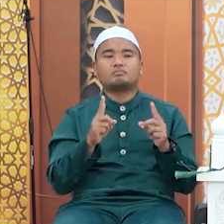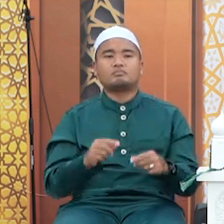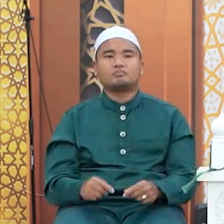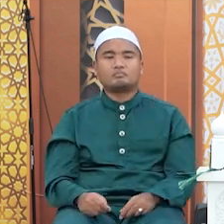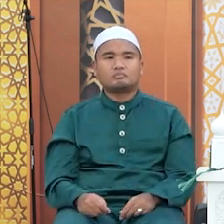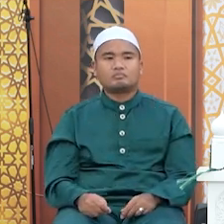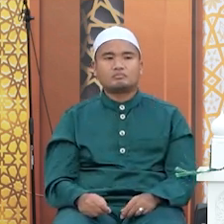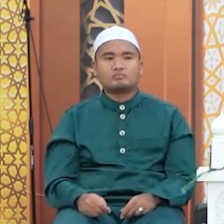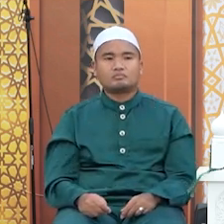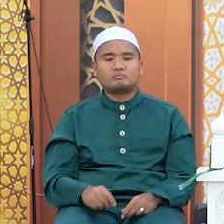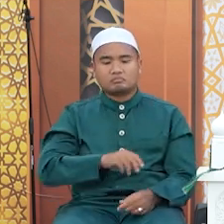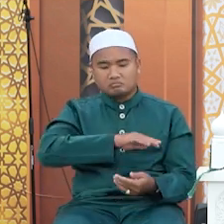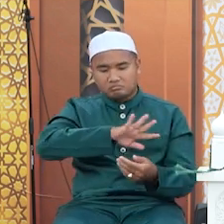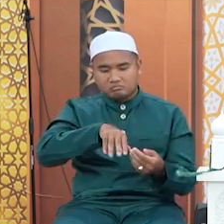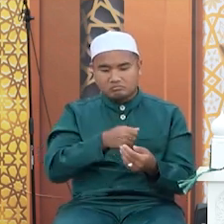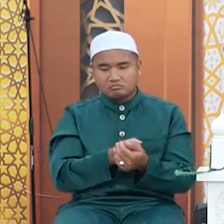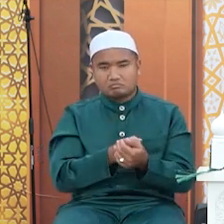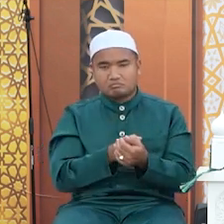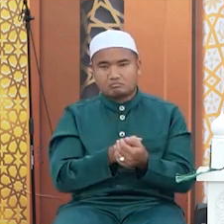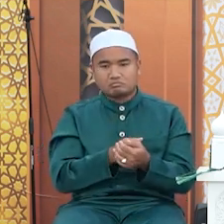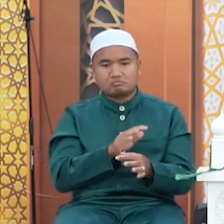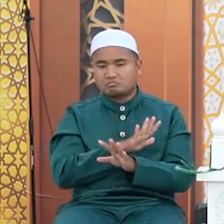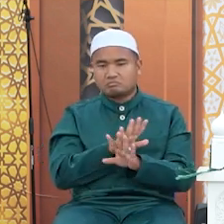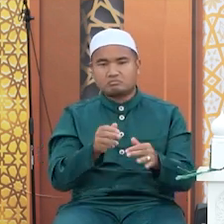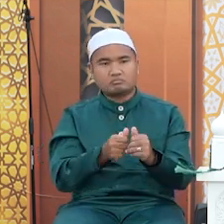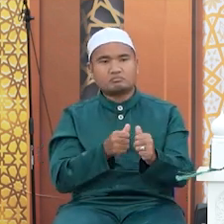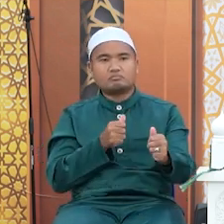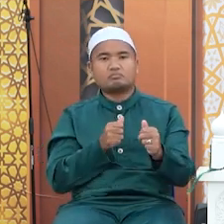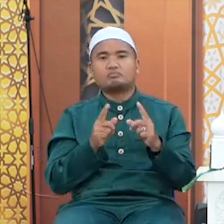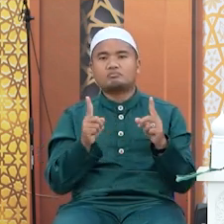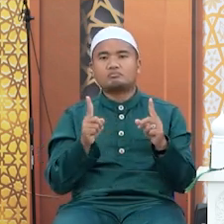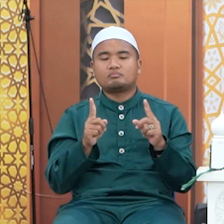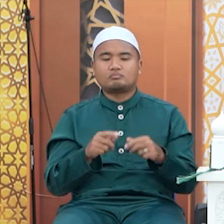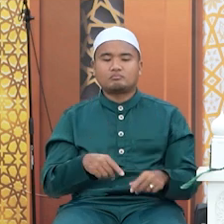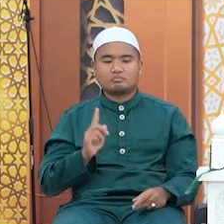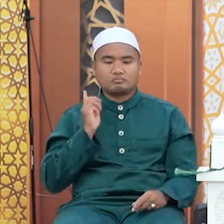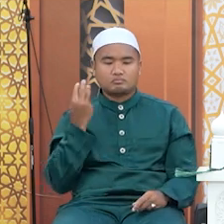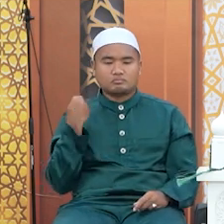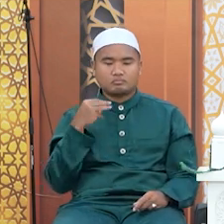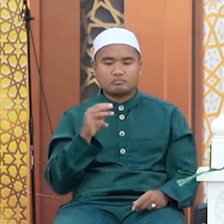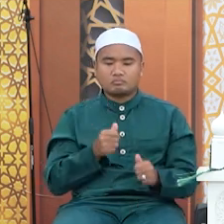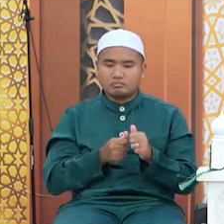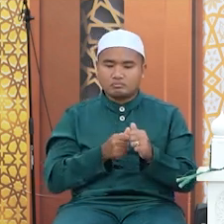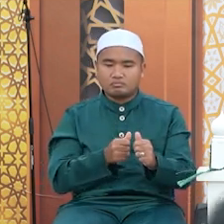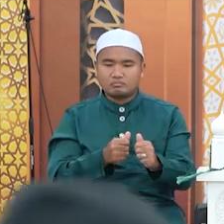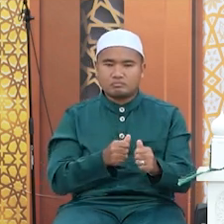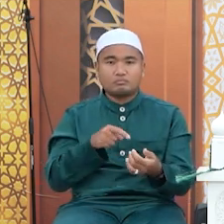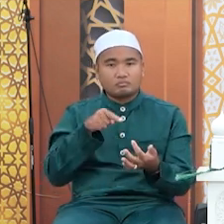masa tu tanang tak jauh, dekat dengan bakit. Mereka pun ikut jalan kat Nabi kat bakit, tunjuk ni